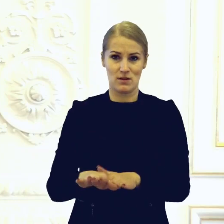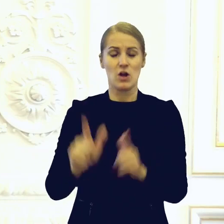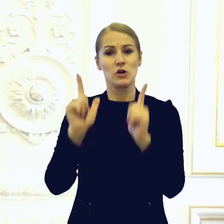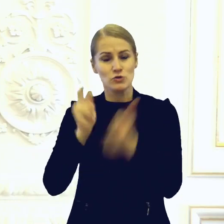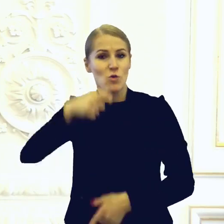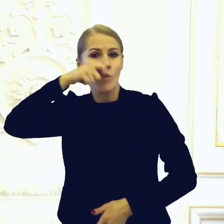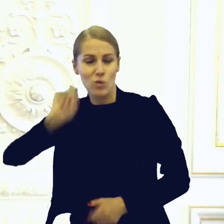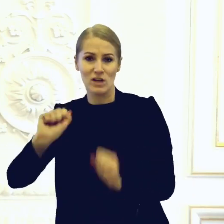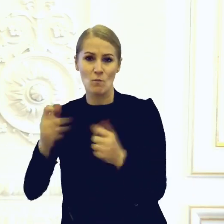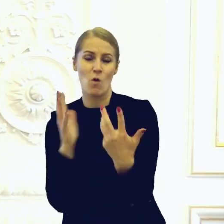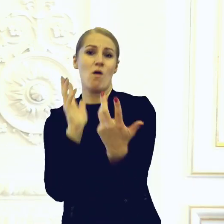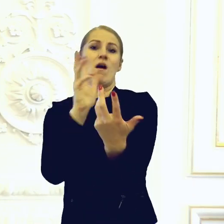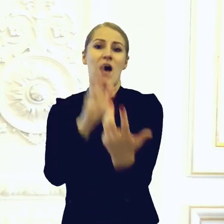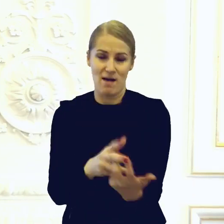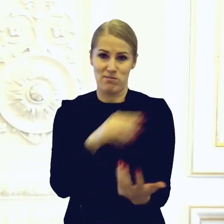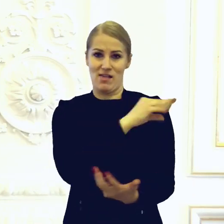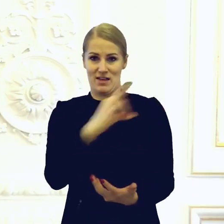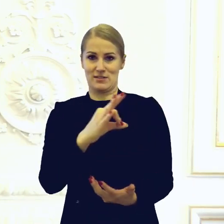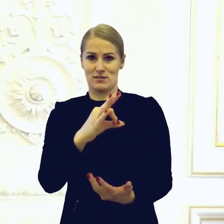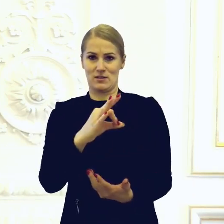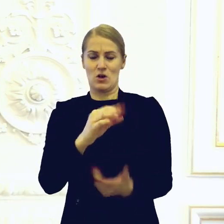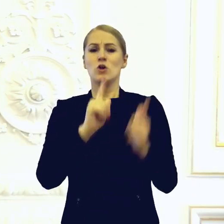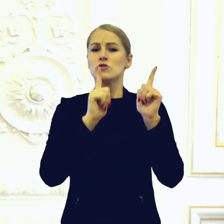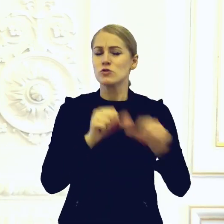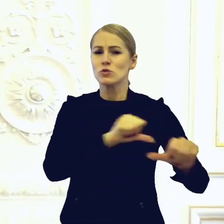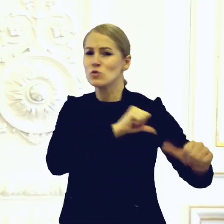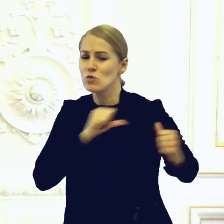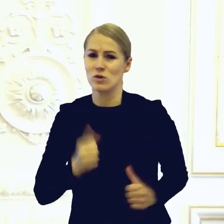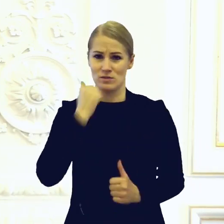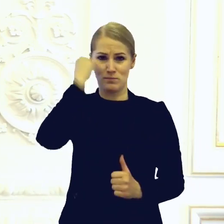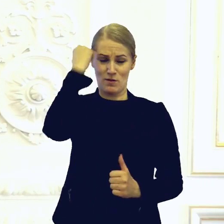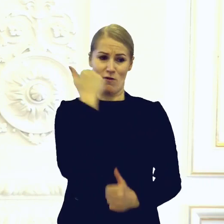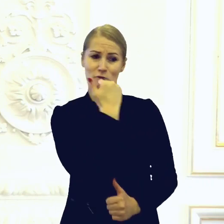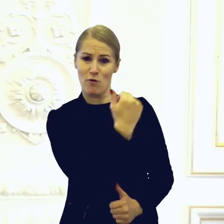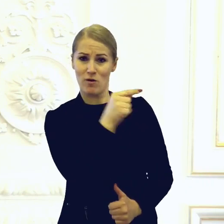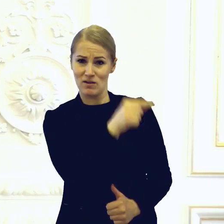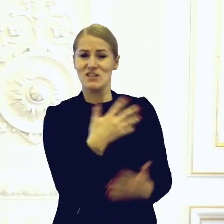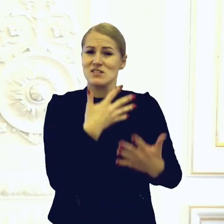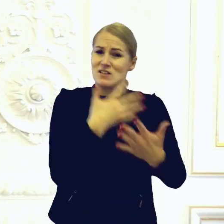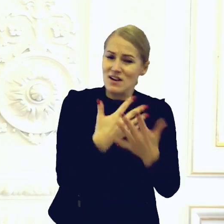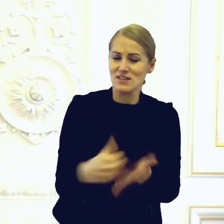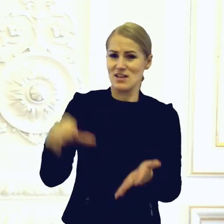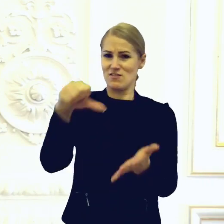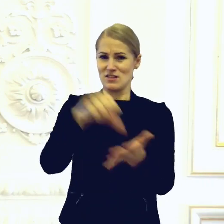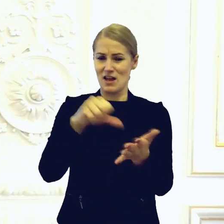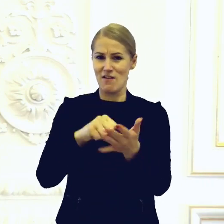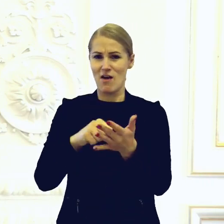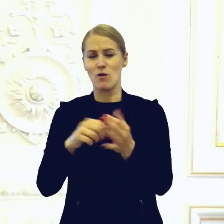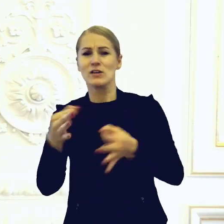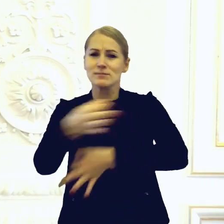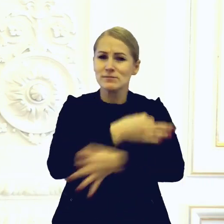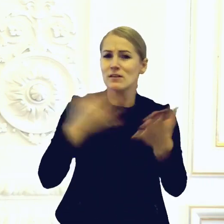kelyje. Ir esu dėkingas, kad taip pat ir Markas Riutė aktyviai dalyvavo tose kompromiso